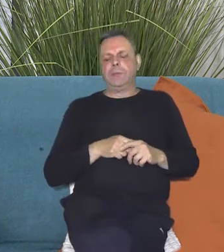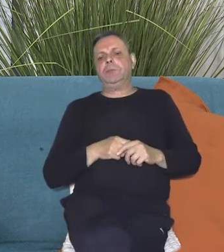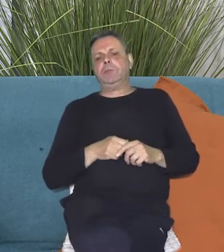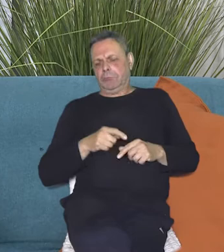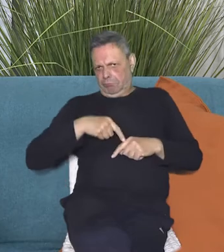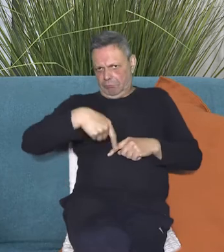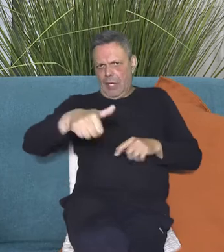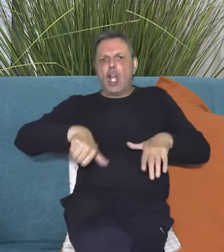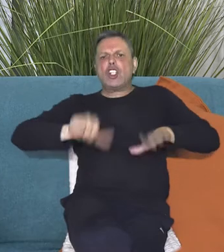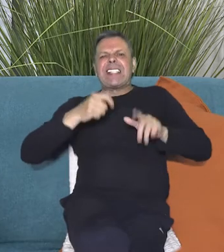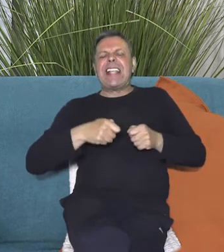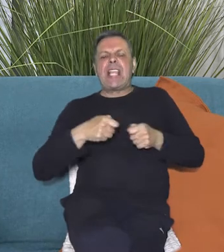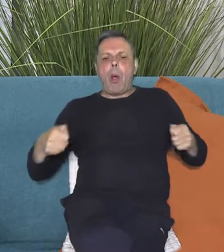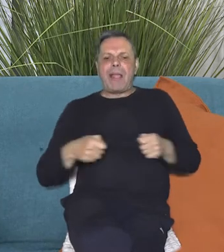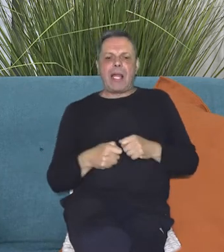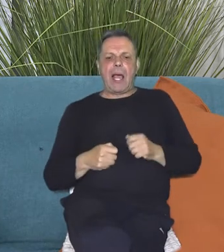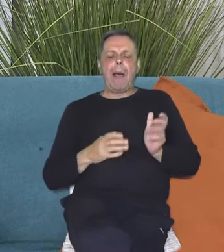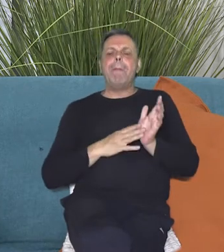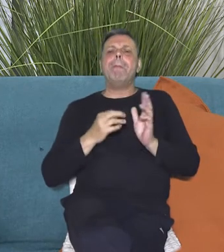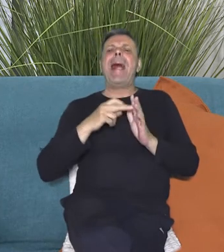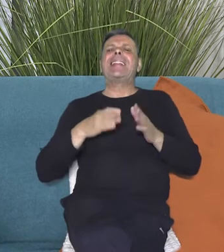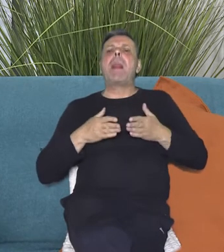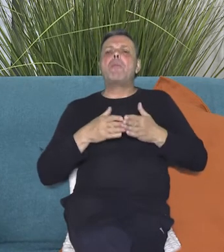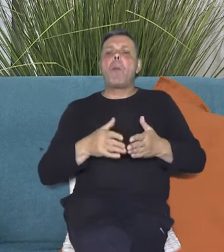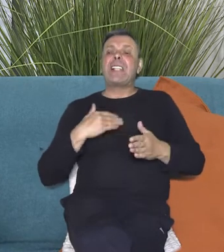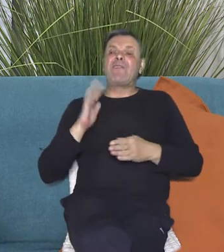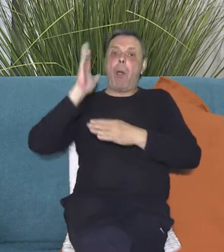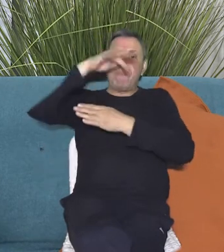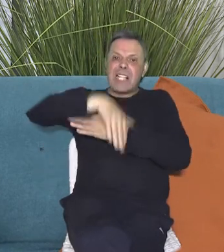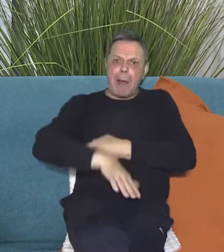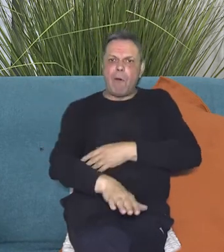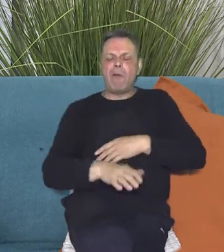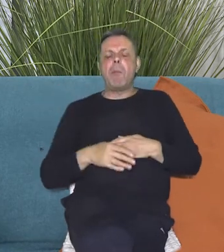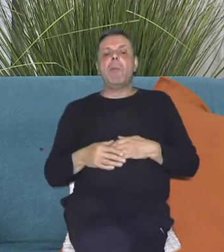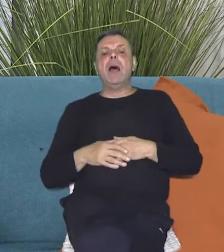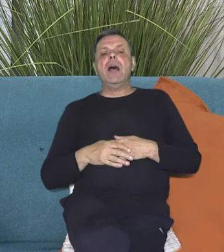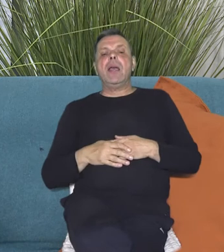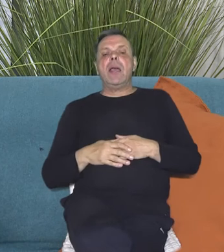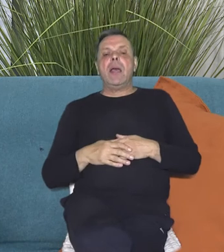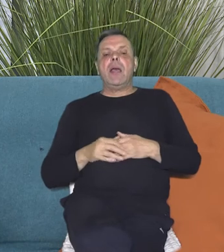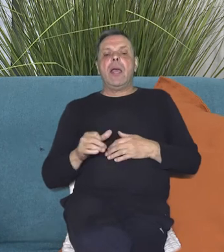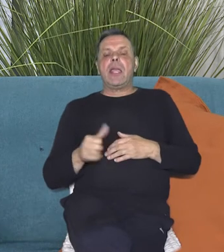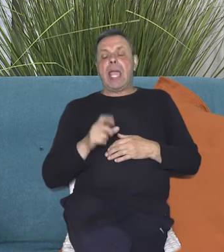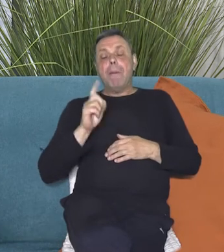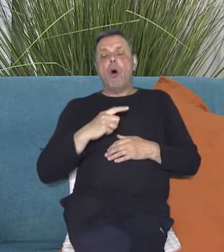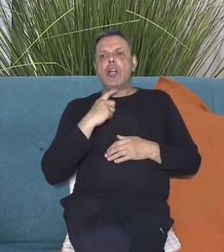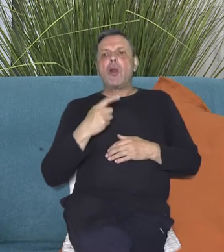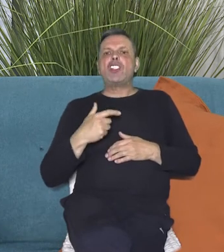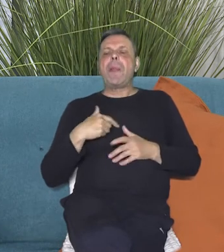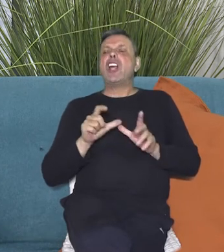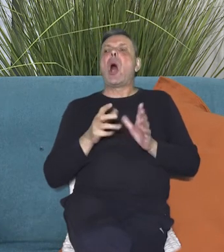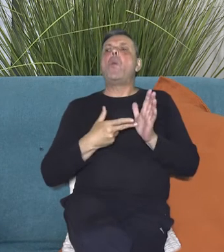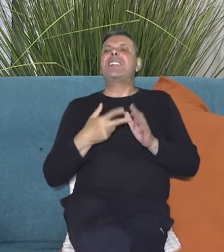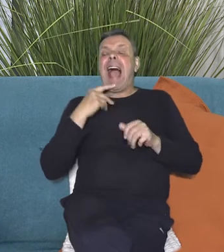mjesta Lohovu, dužine 16 km. Martin Brod sa svojim vodopadom Milančevim bukom je, možemo